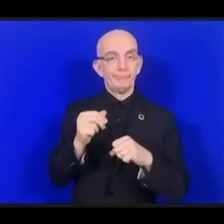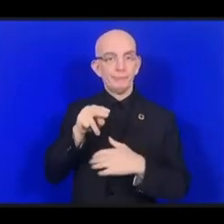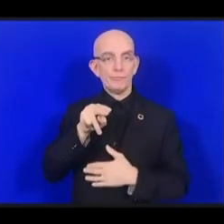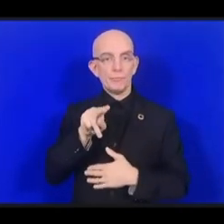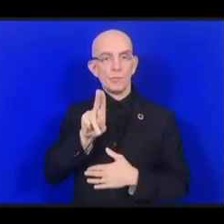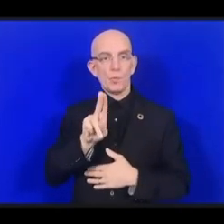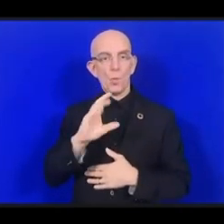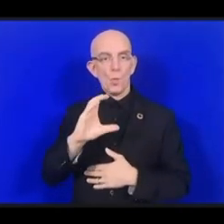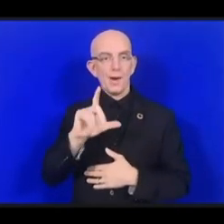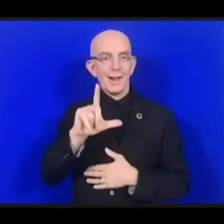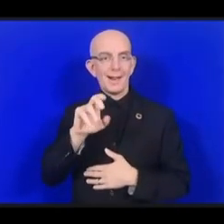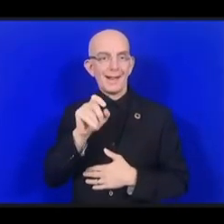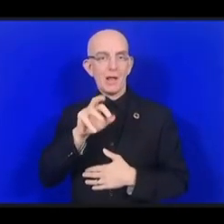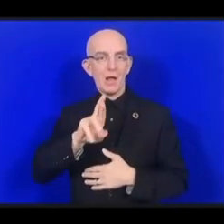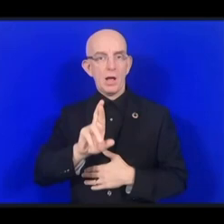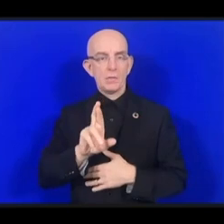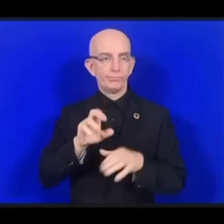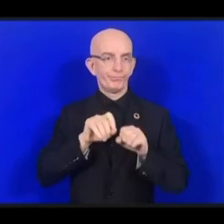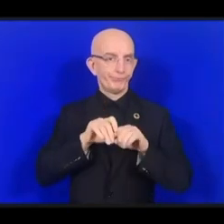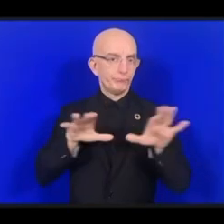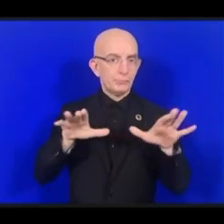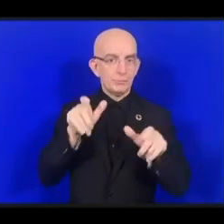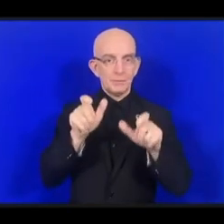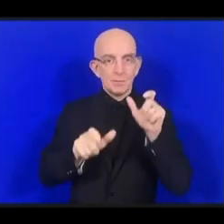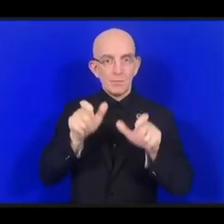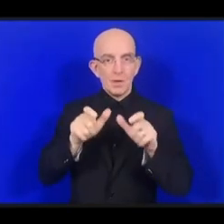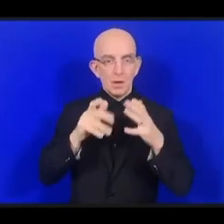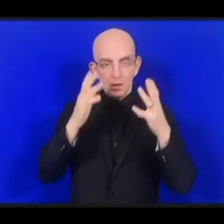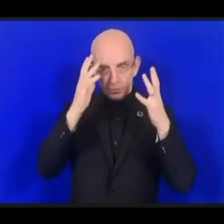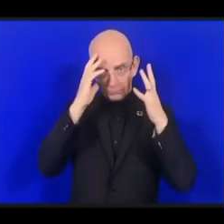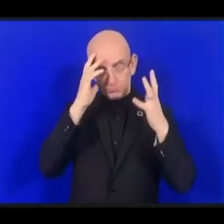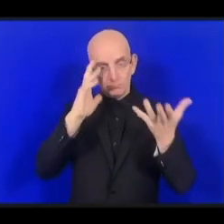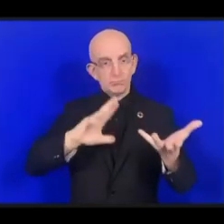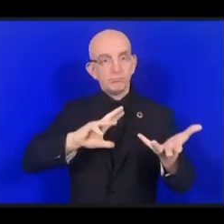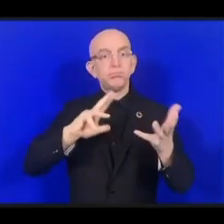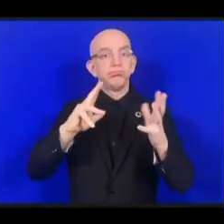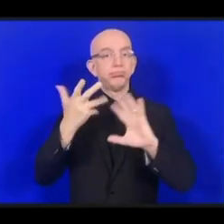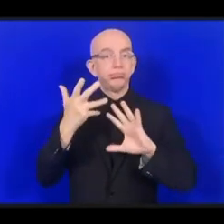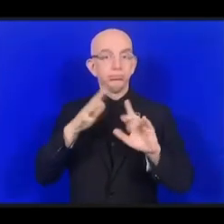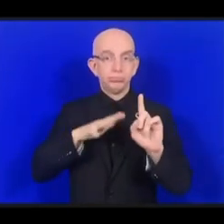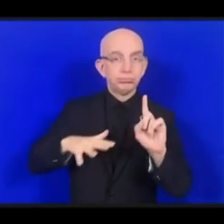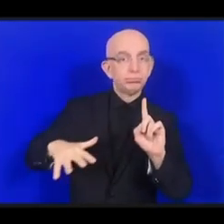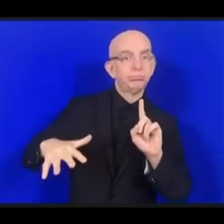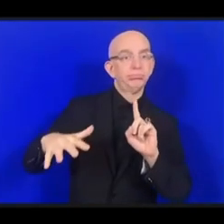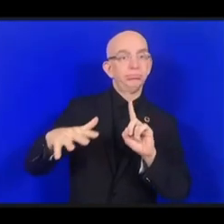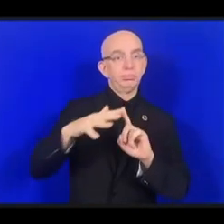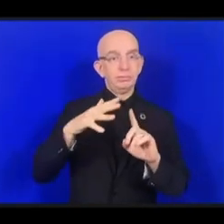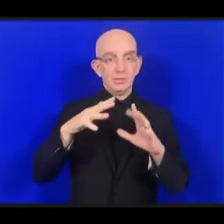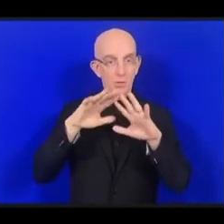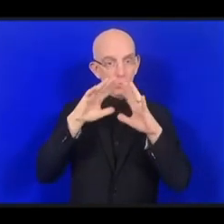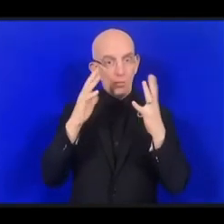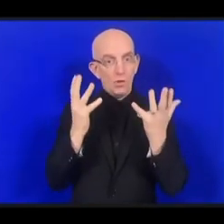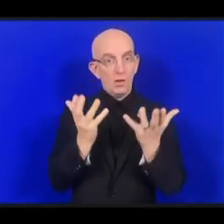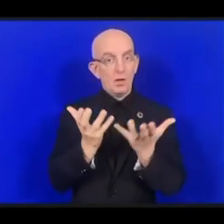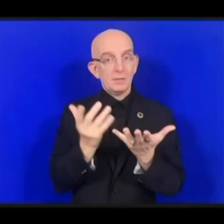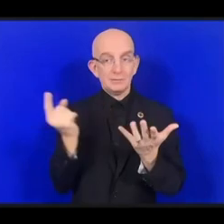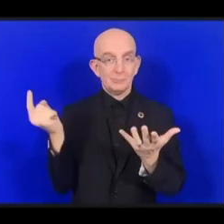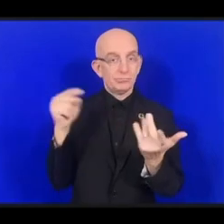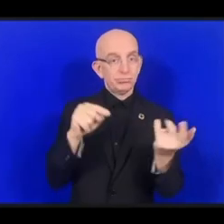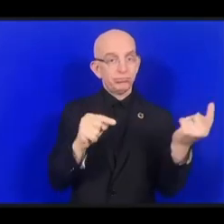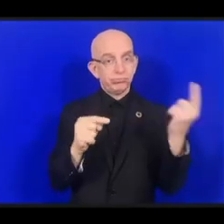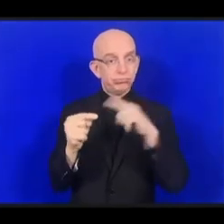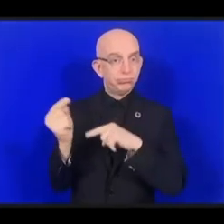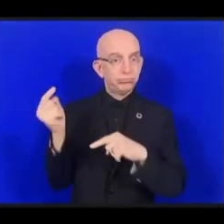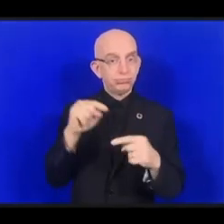地の人たちに寄り添い助け合い合おうということをいたしましたえその時